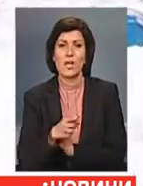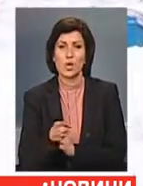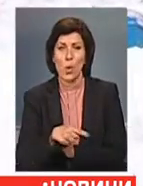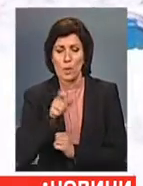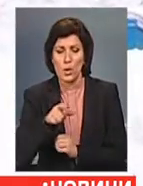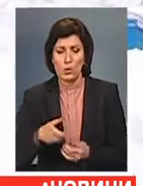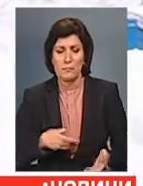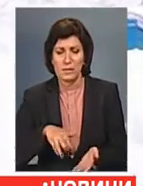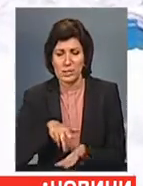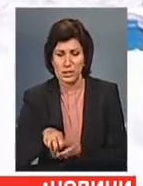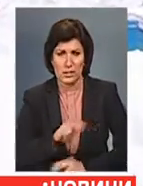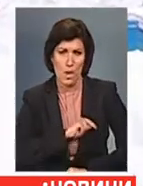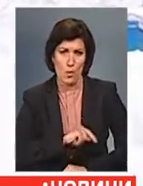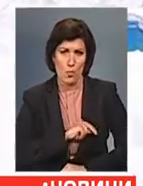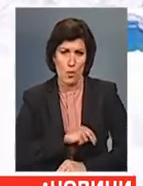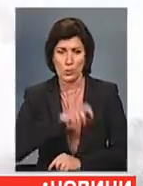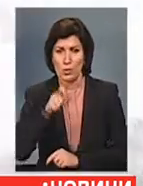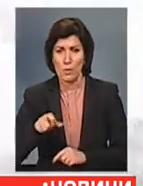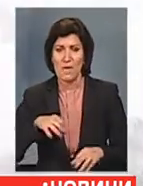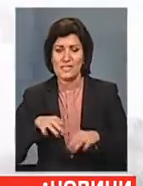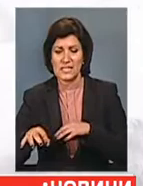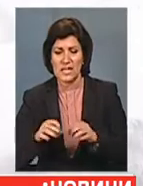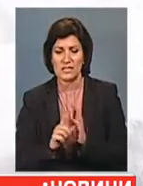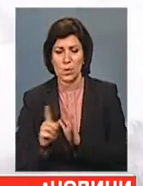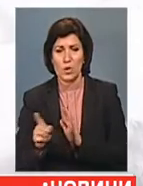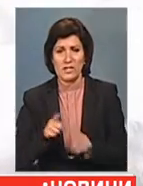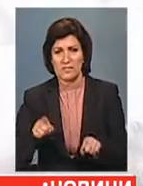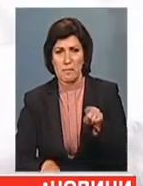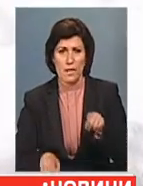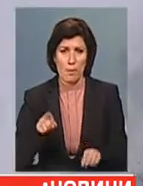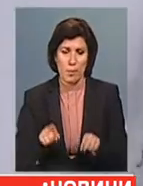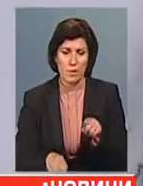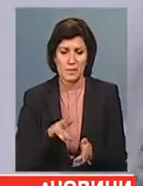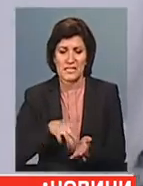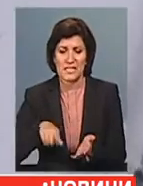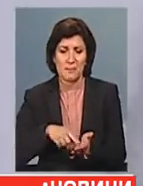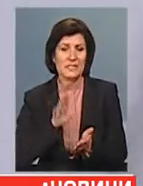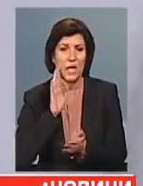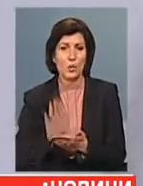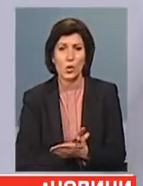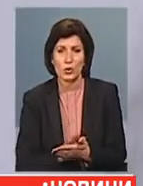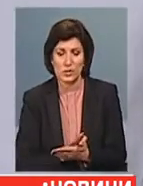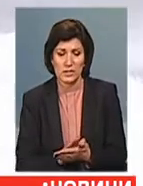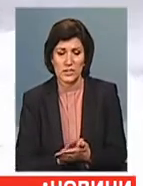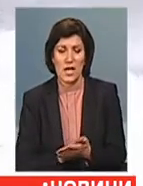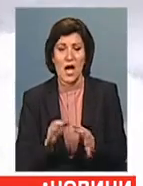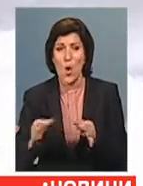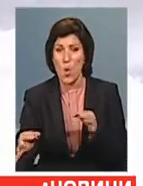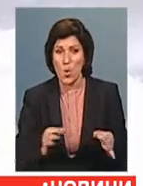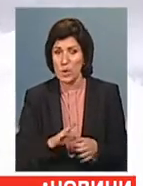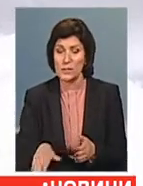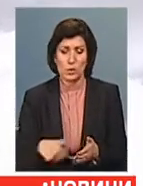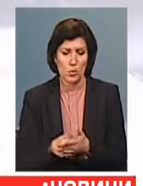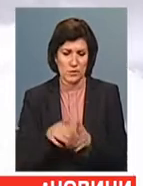люди пішки діставалися роботи, бо громадський транспорт ходив з перебоями. Центр міста зранку розчистили, а ось околиці